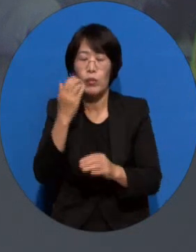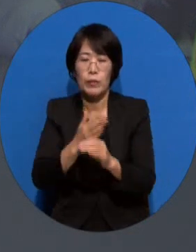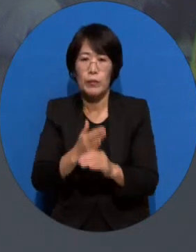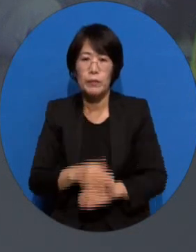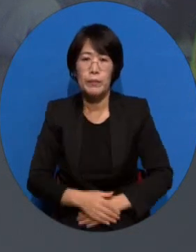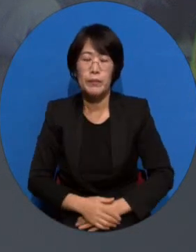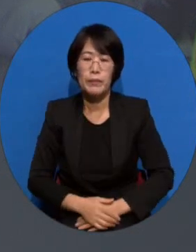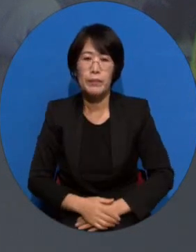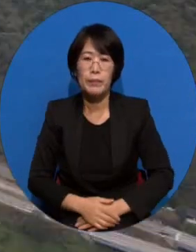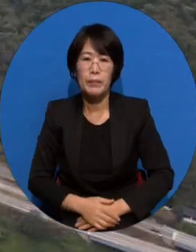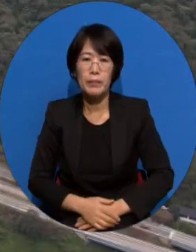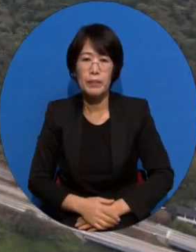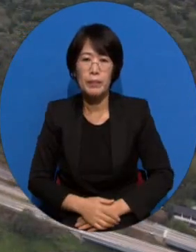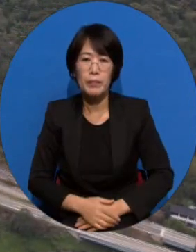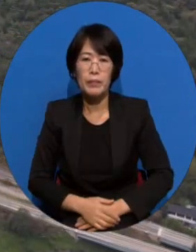기자입니다.